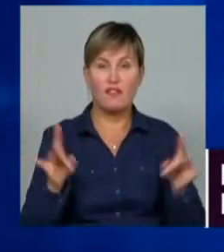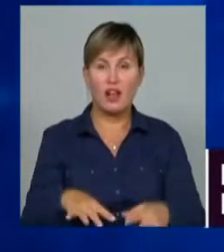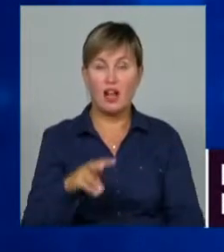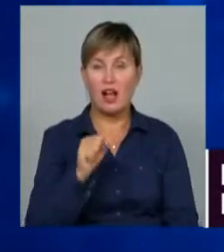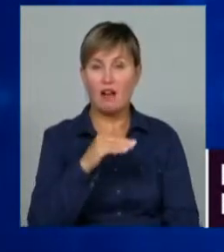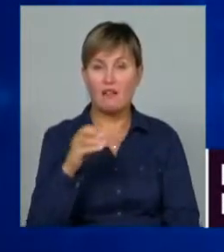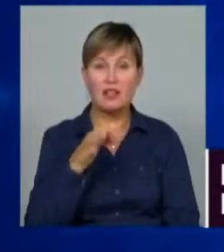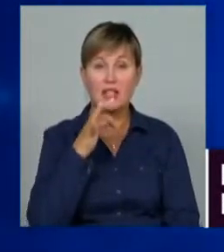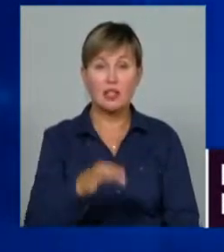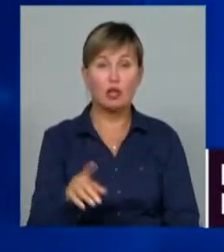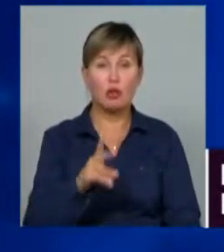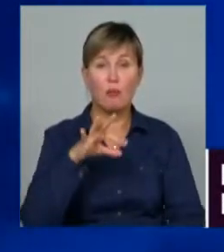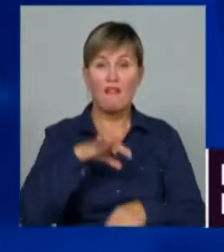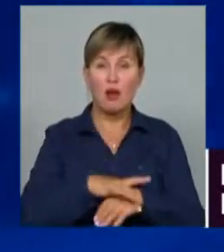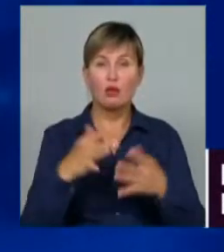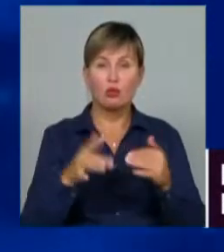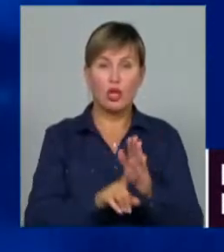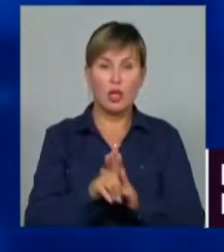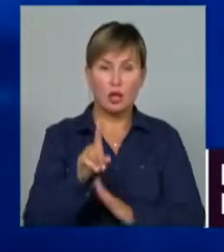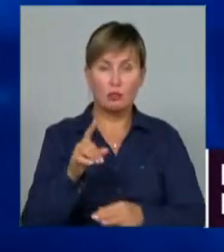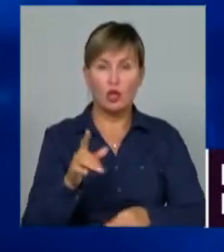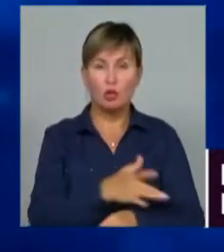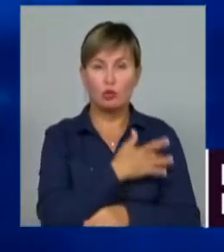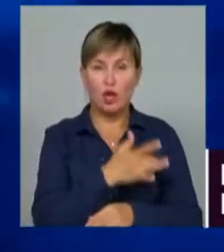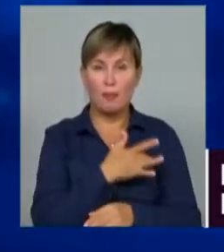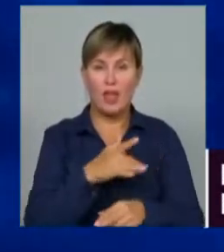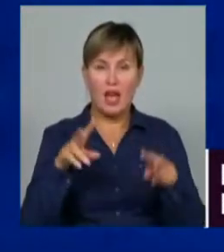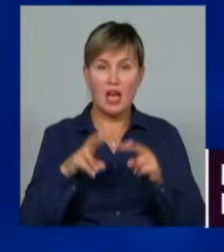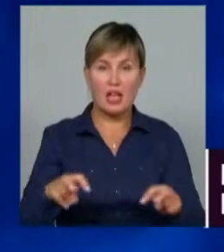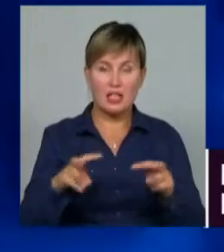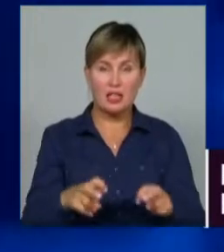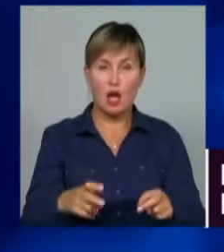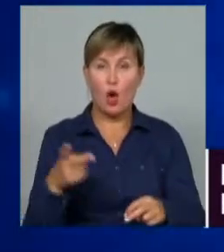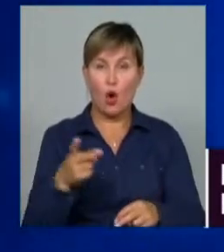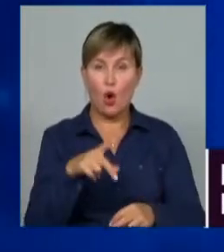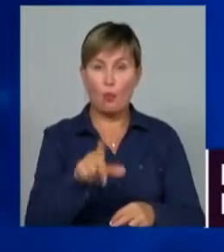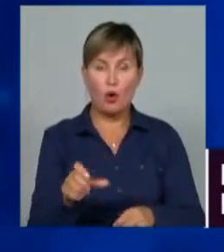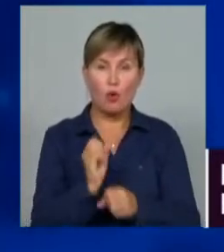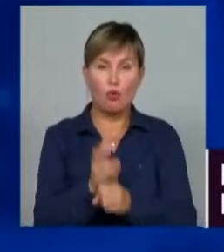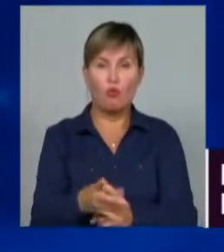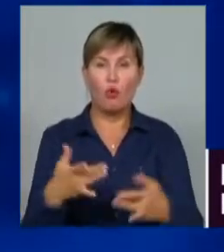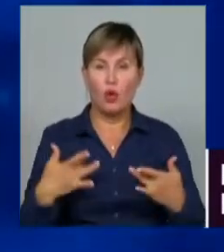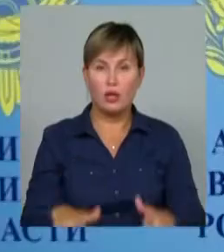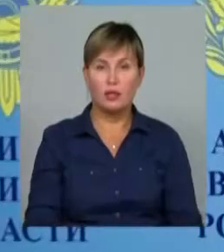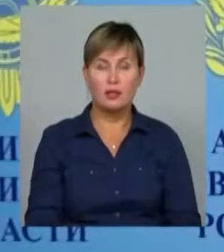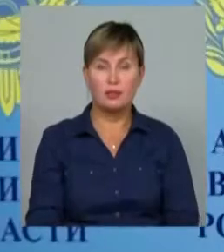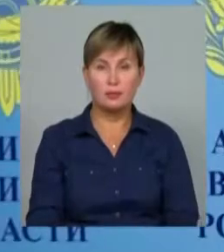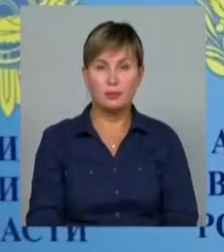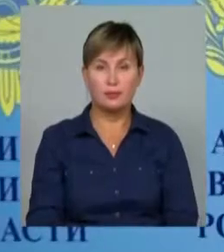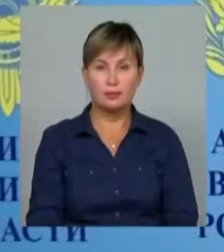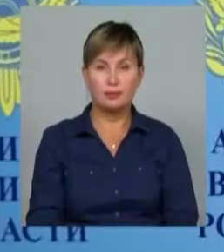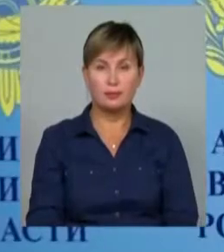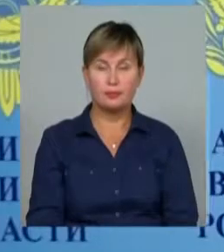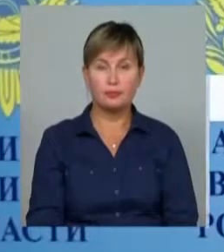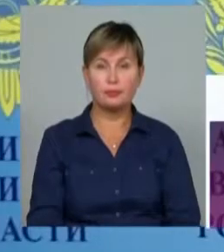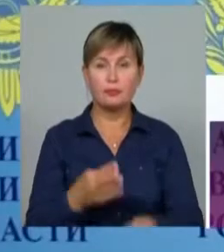ведомстве отметили, что по факту уже начато служебное расследование. Оба сотрудника уволены. По